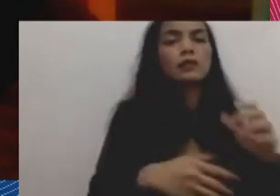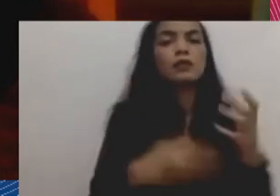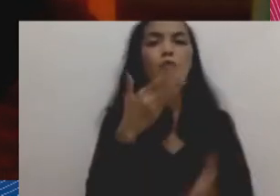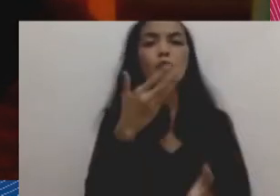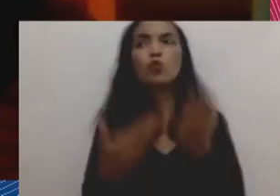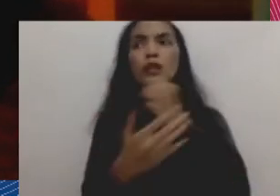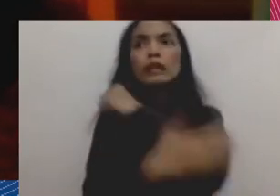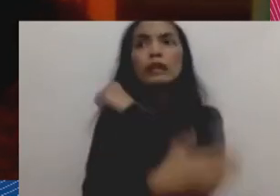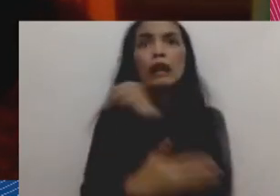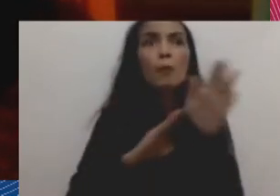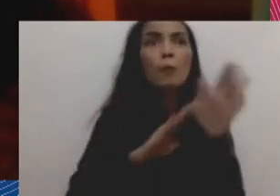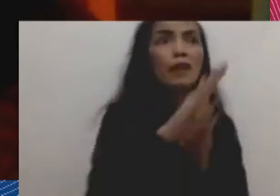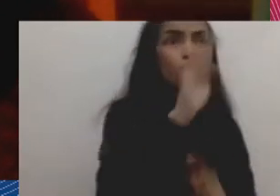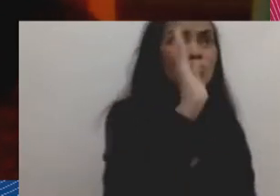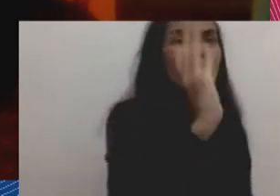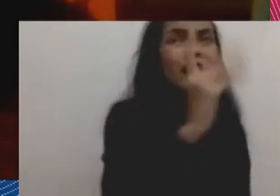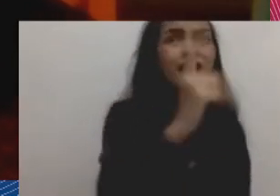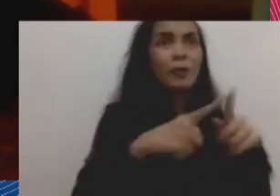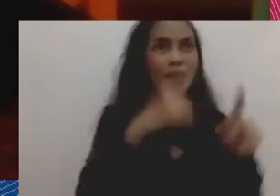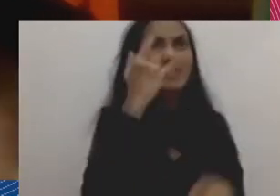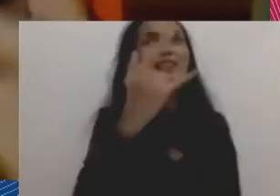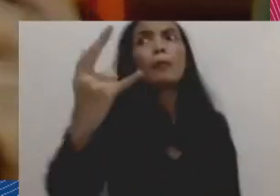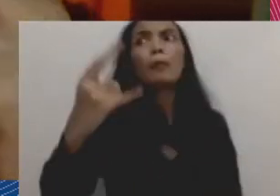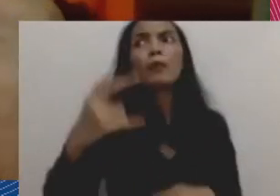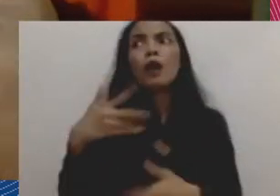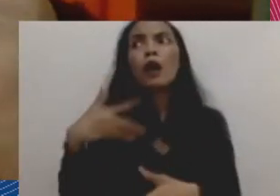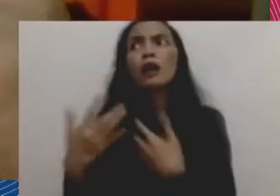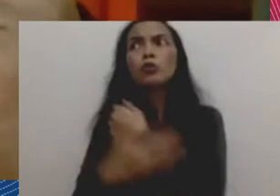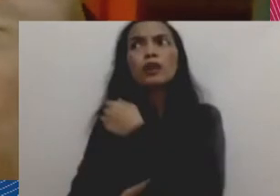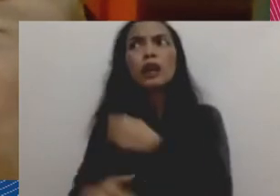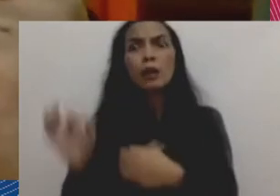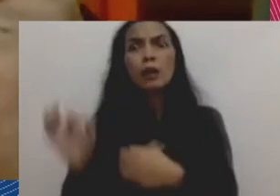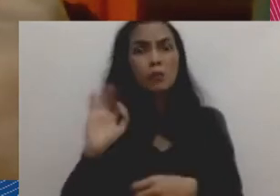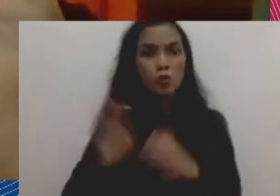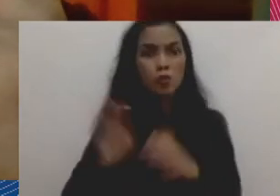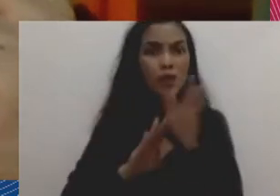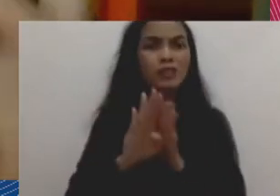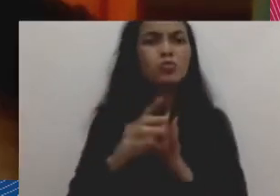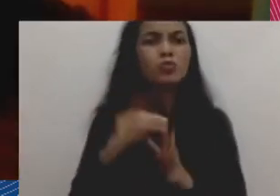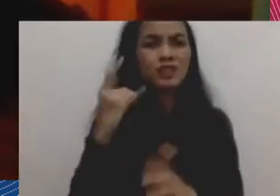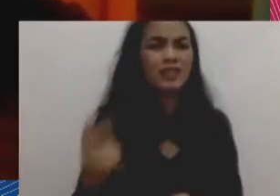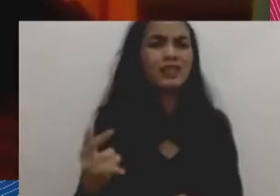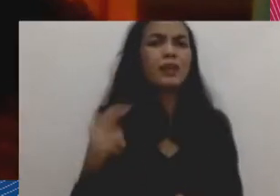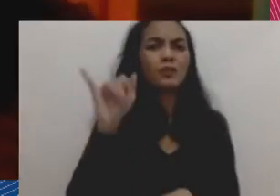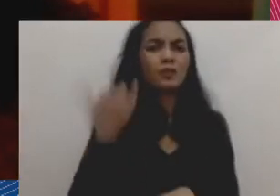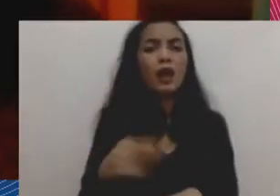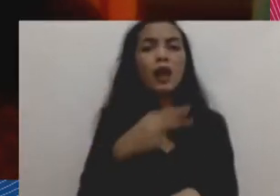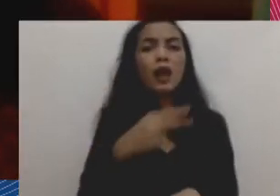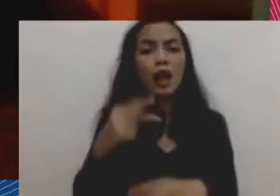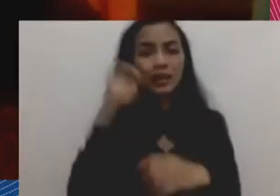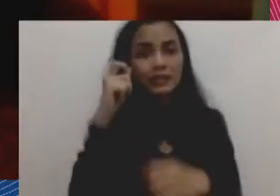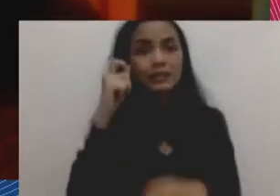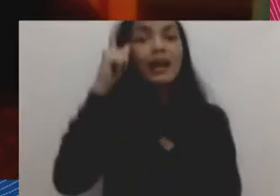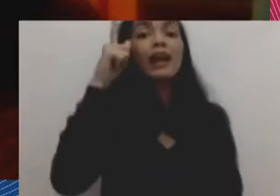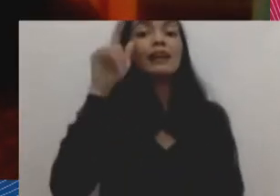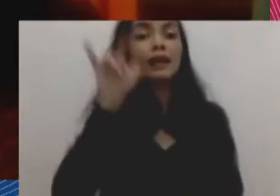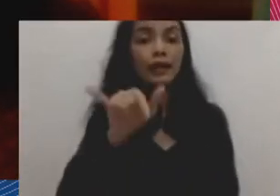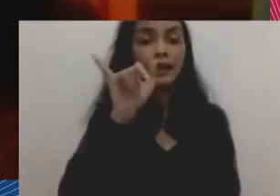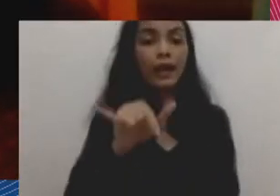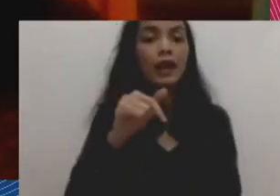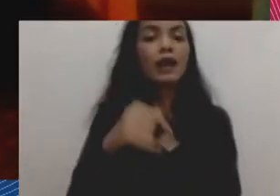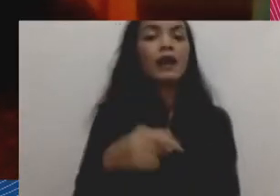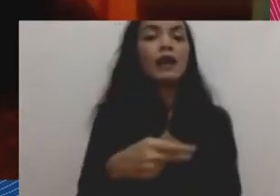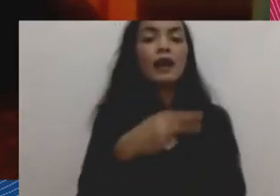negara yang belum maju gitu. Nah ini tentunya kita ini seperti membangunkan kesadaran, this is